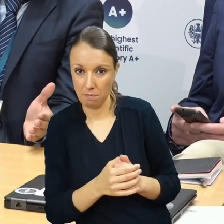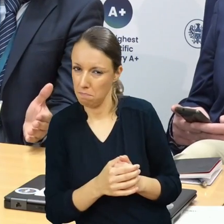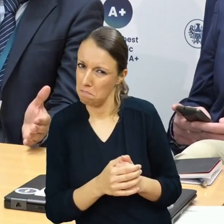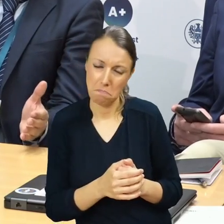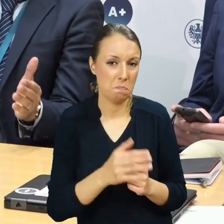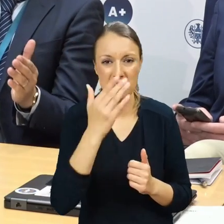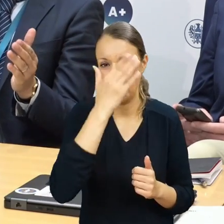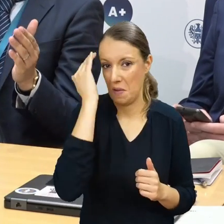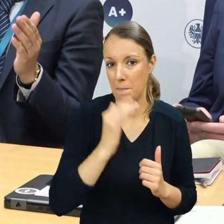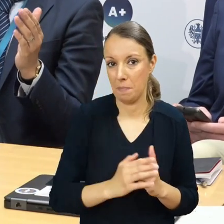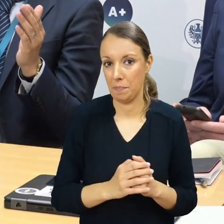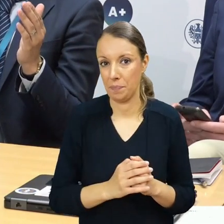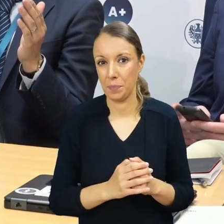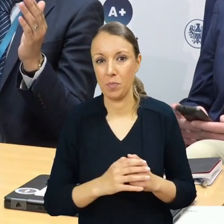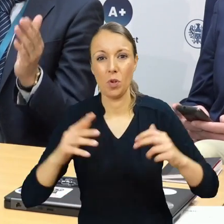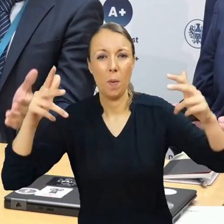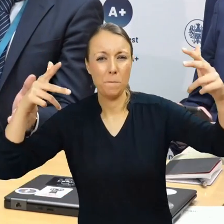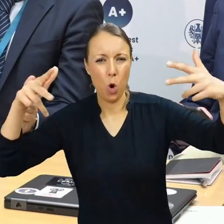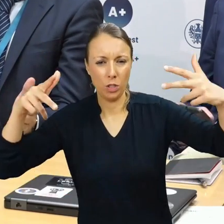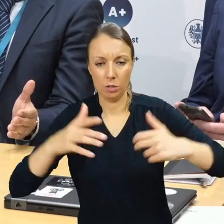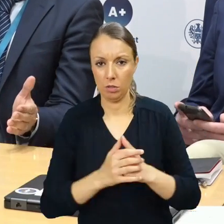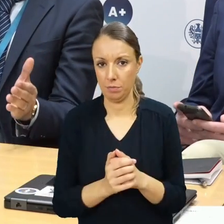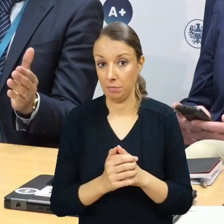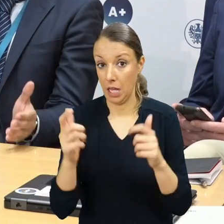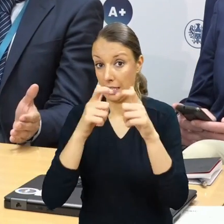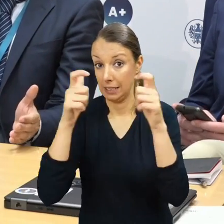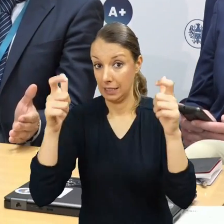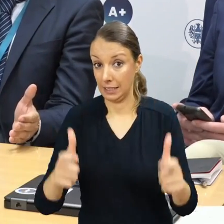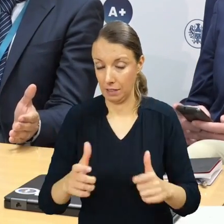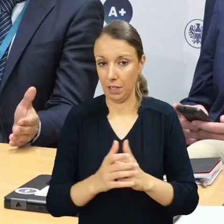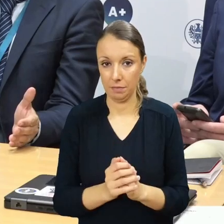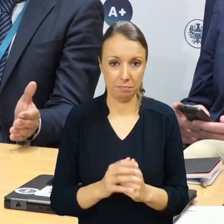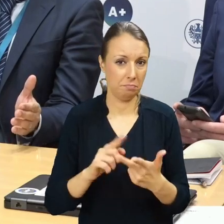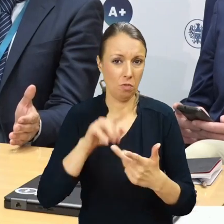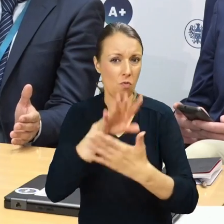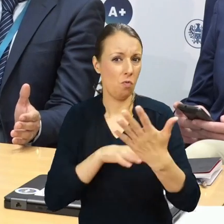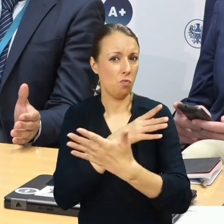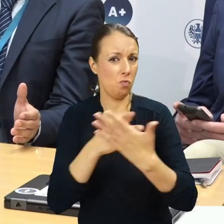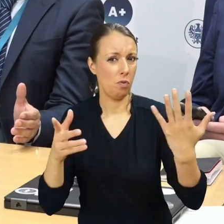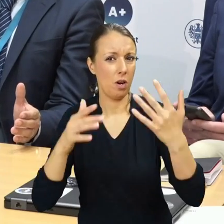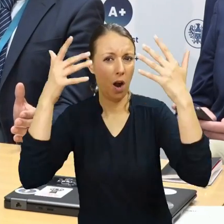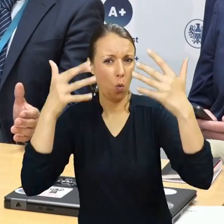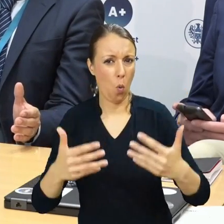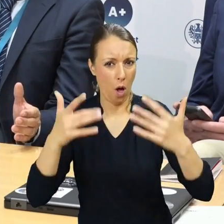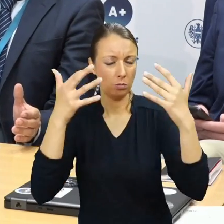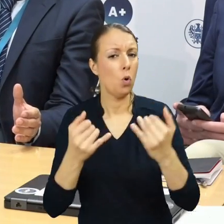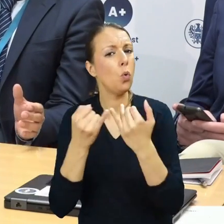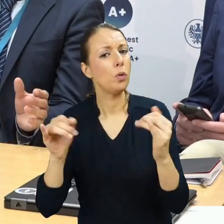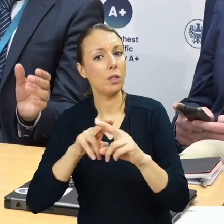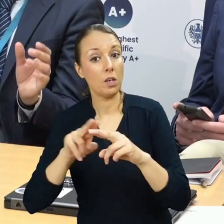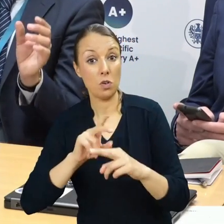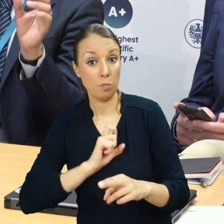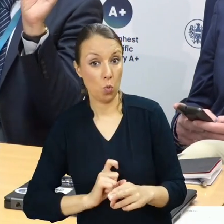na serwerze, w formie arkusza kalkulacyjnego czy innego narzędzia biurowego, ale odmawia